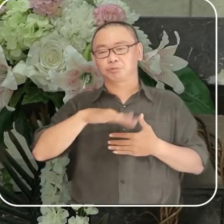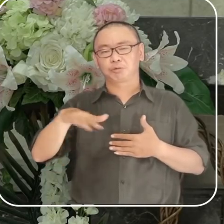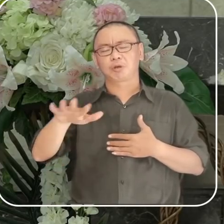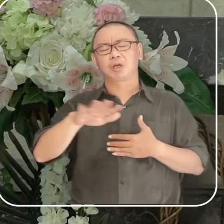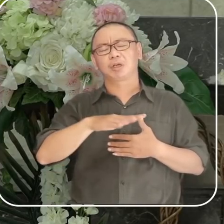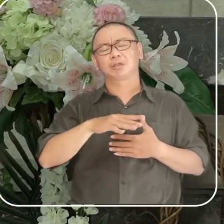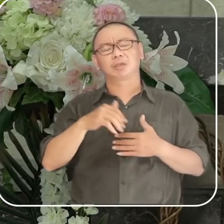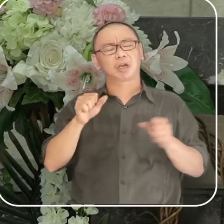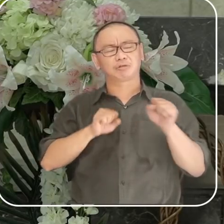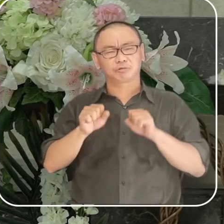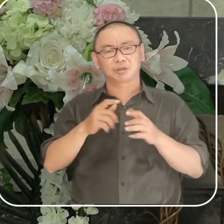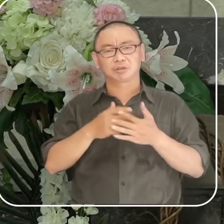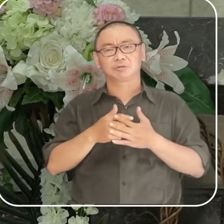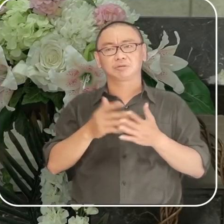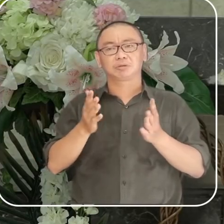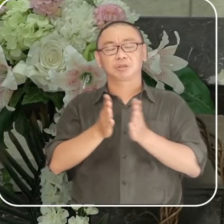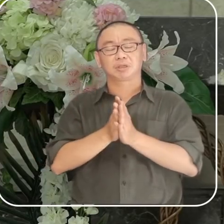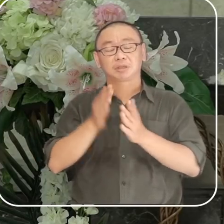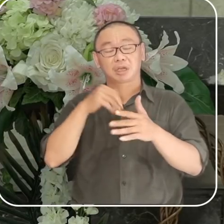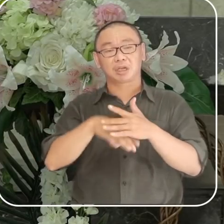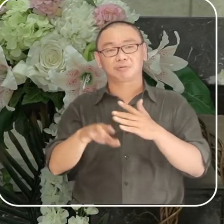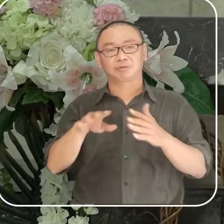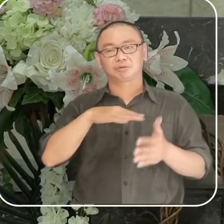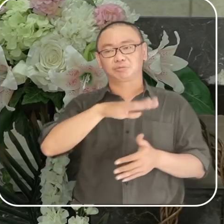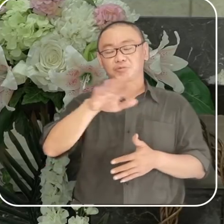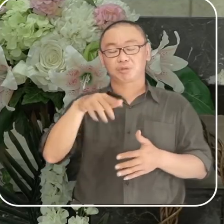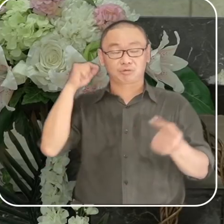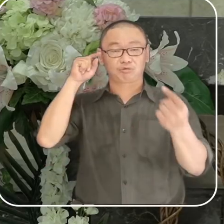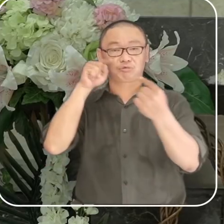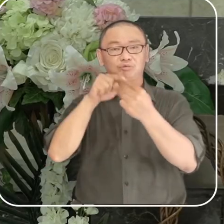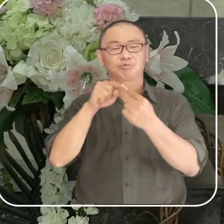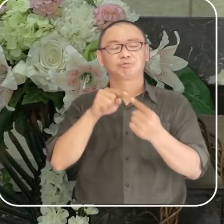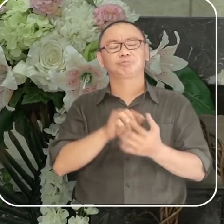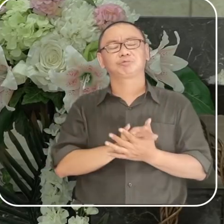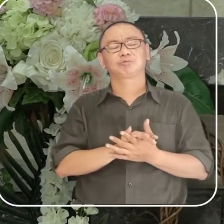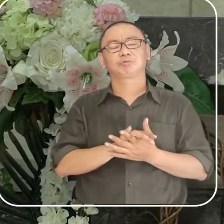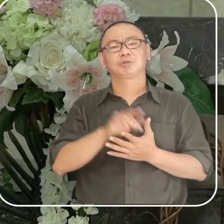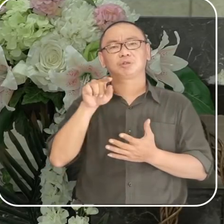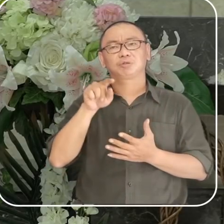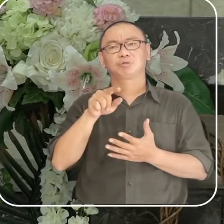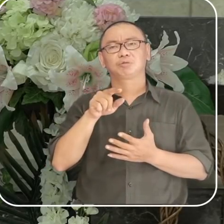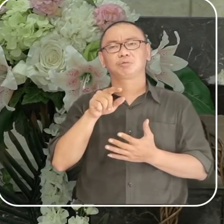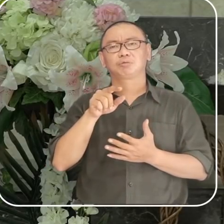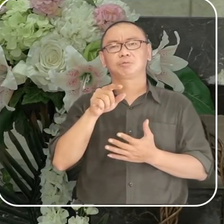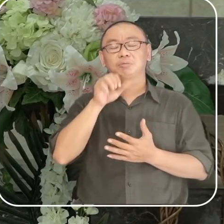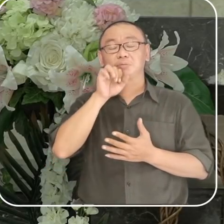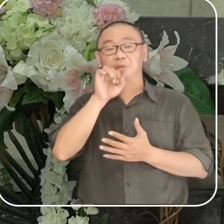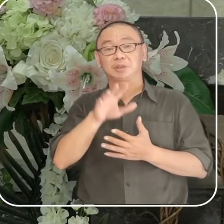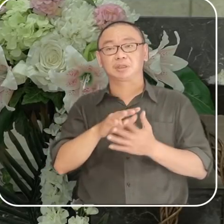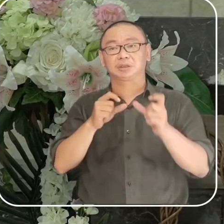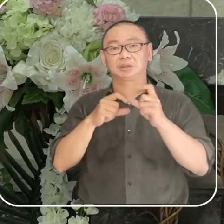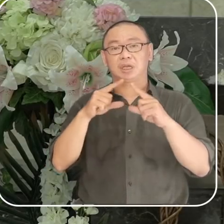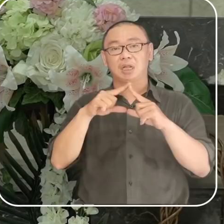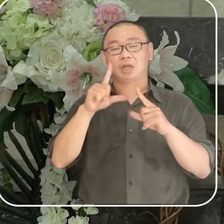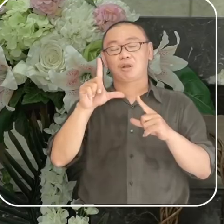dalam segala yang kau tuju." Saudara, itulah pesan Salomo, ya, pesan